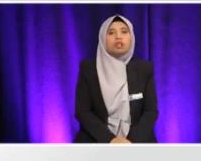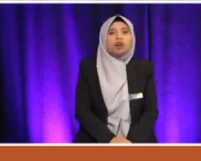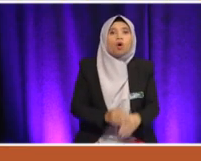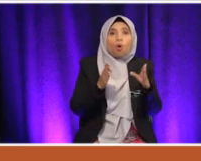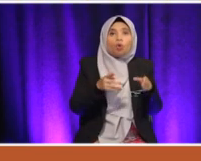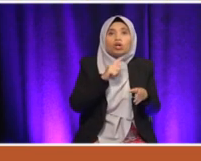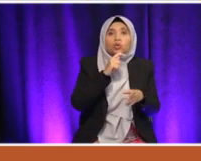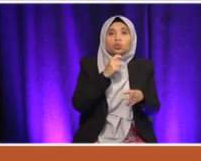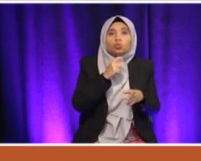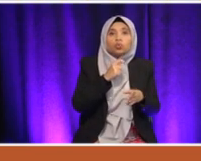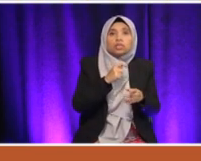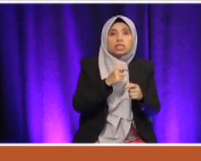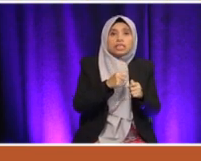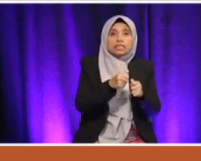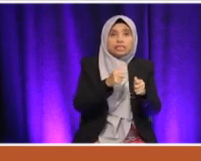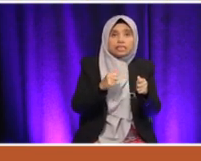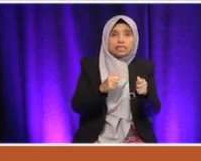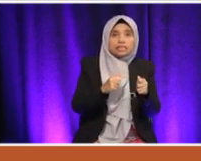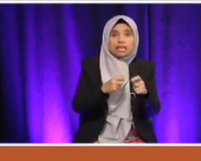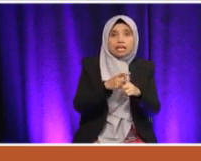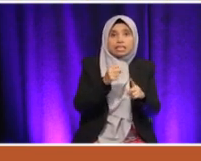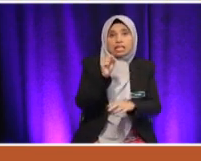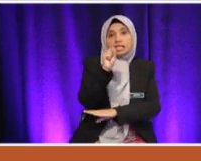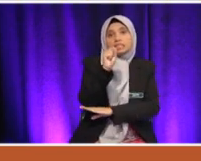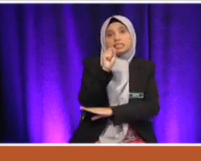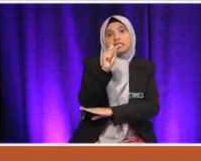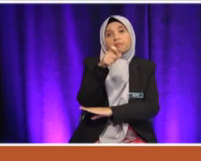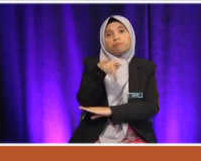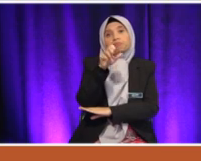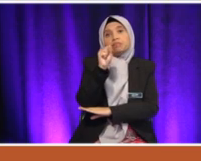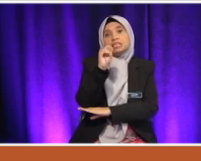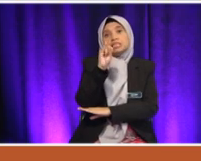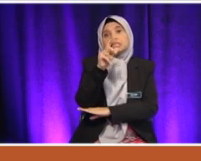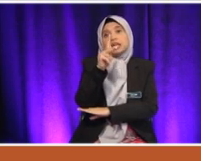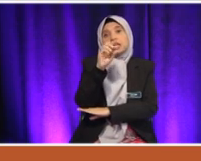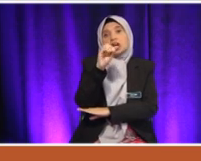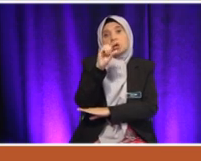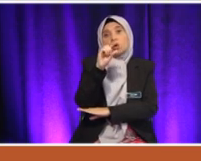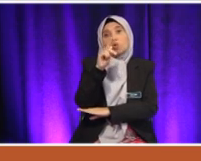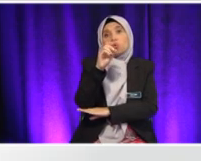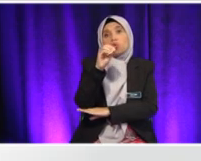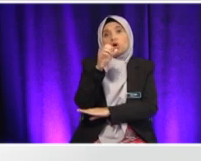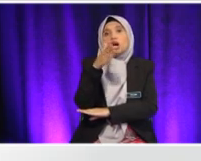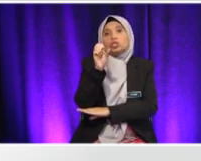terhindar daripada masalah psycho social seperti kemurungan dan takut jatuh betul